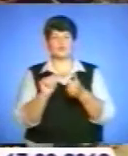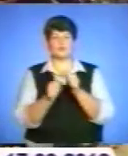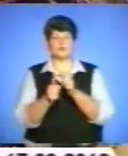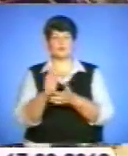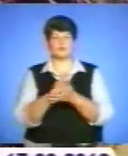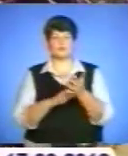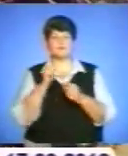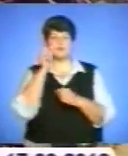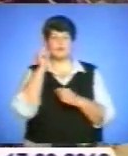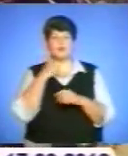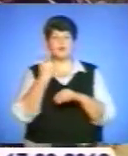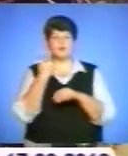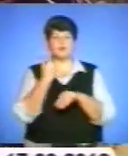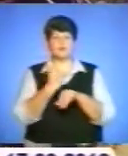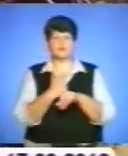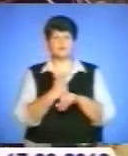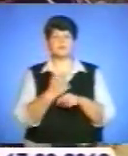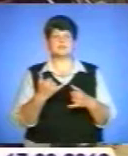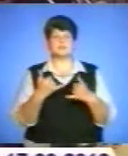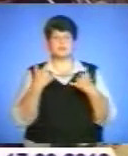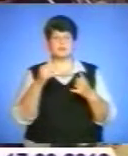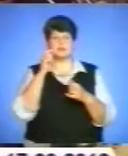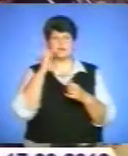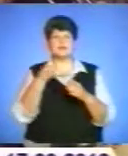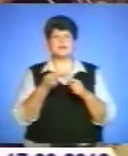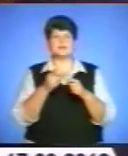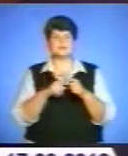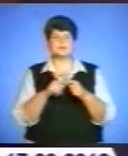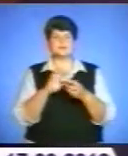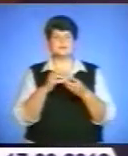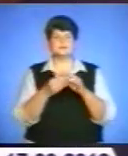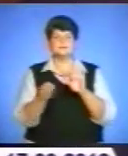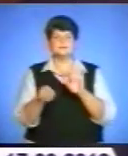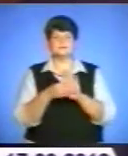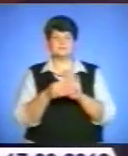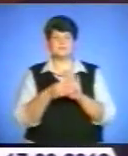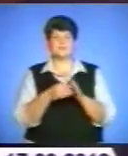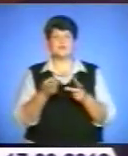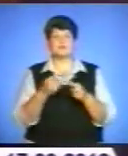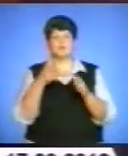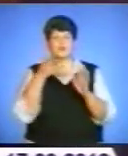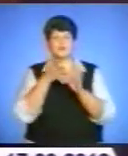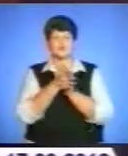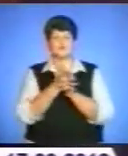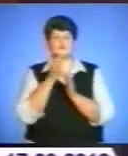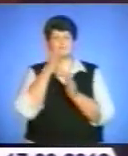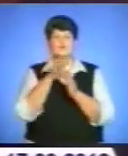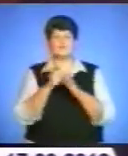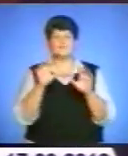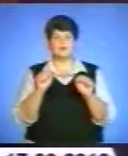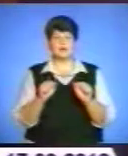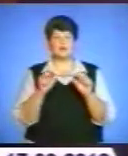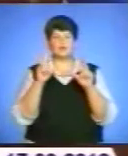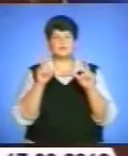Україні. Та найголовніша перепона для інвесторів в Україні – корупція та свавілля чиновників. Прозорість та відповідальність влади президент пообіцяв